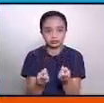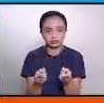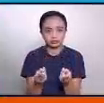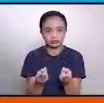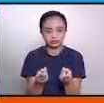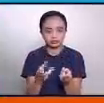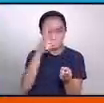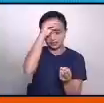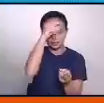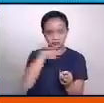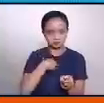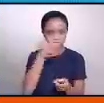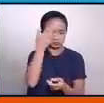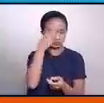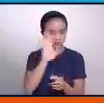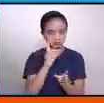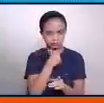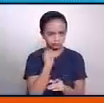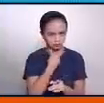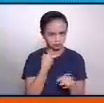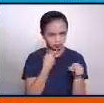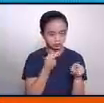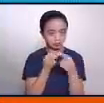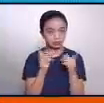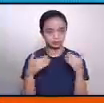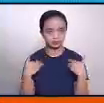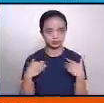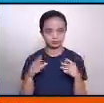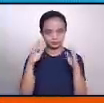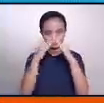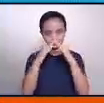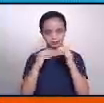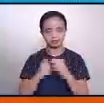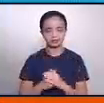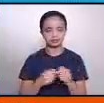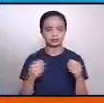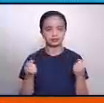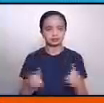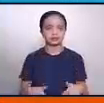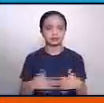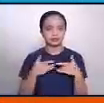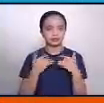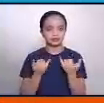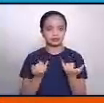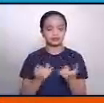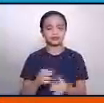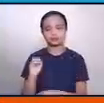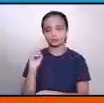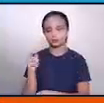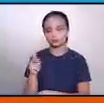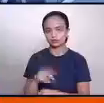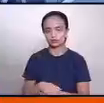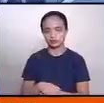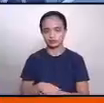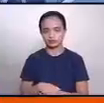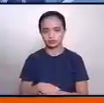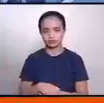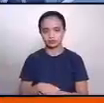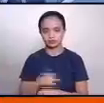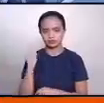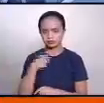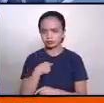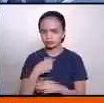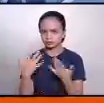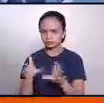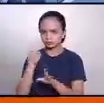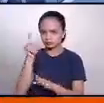So, hindi ko po alam kung sino siya, pero andyan po sa bahay nila, nakatira ngayon. Okay. Unfortunately, natanong